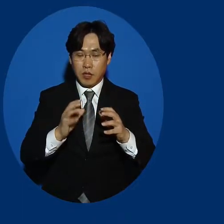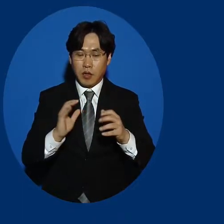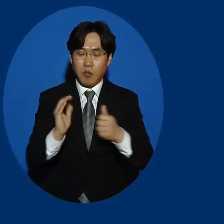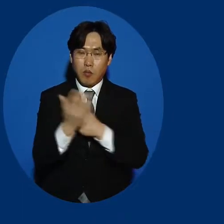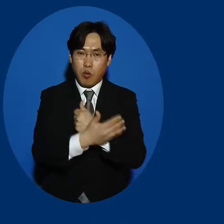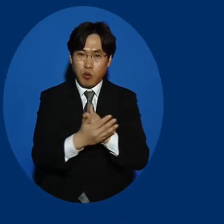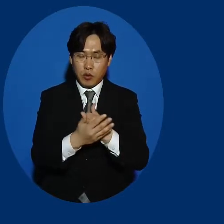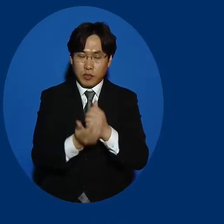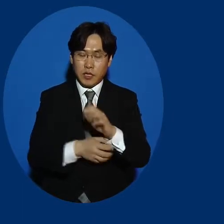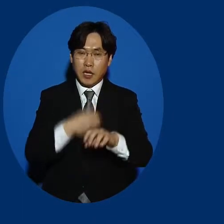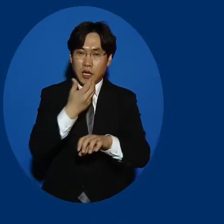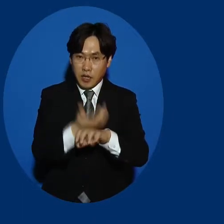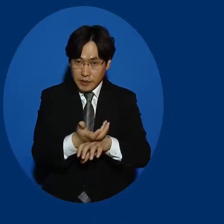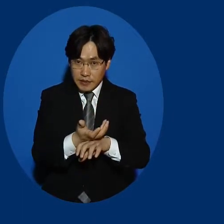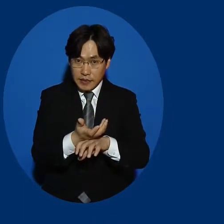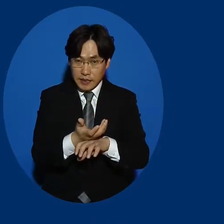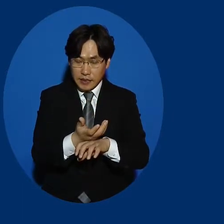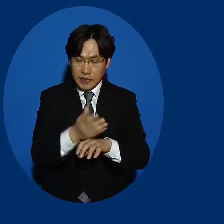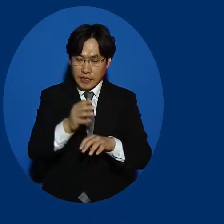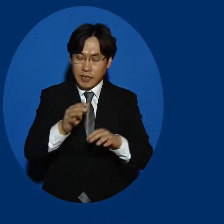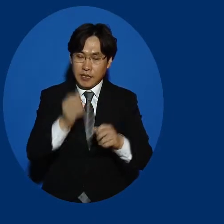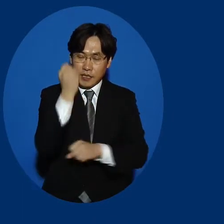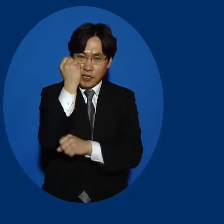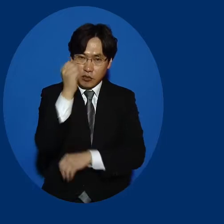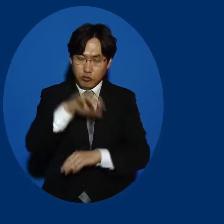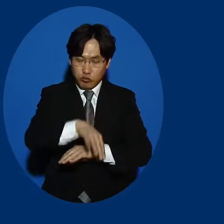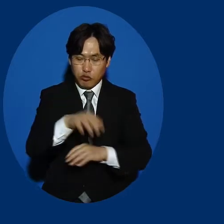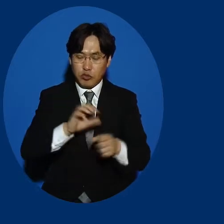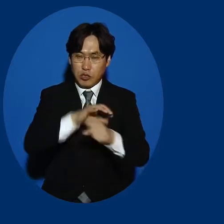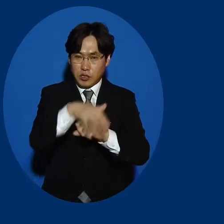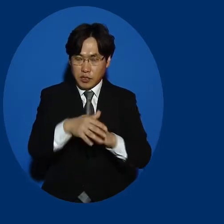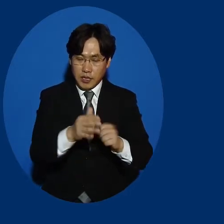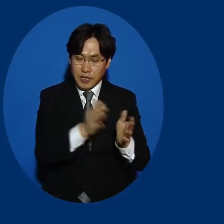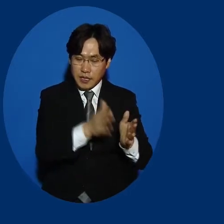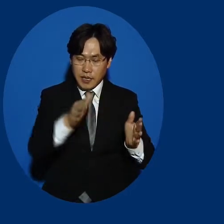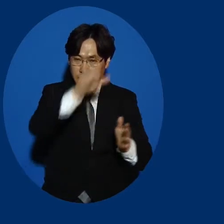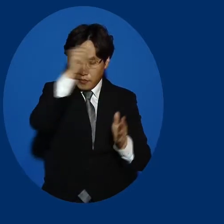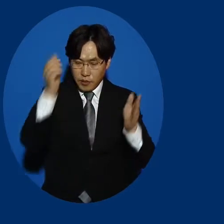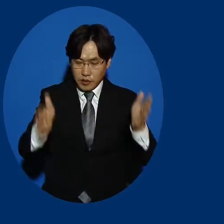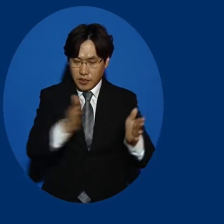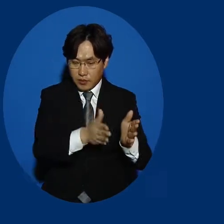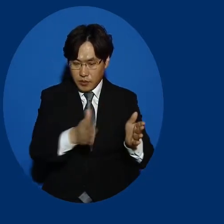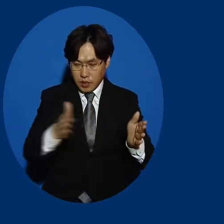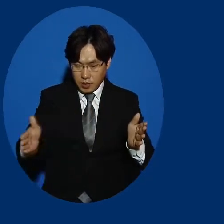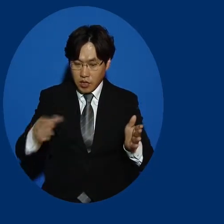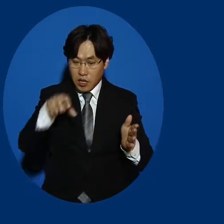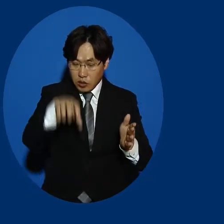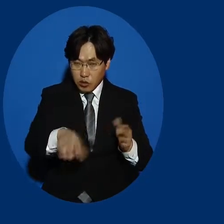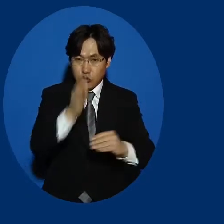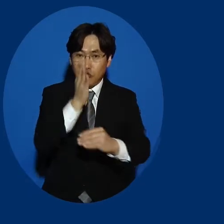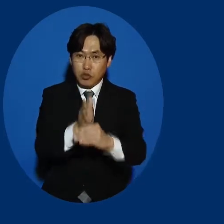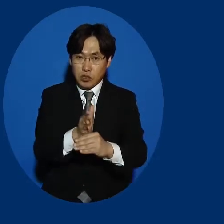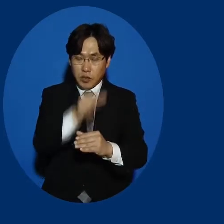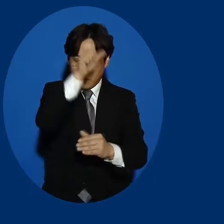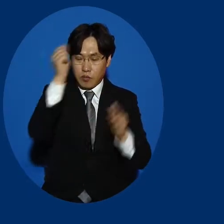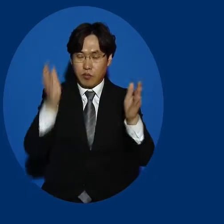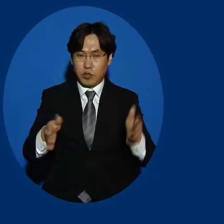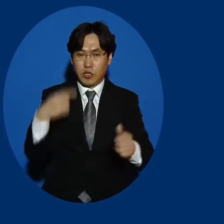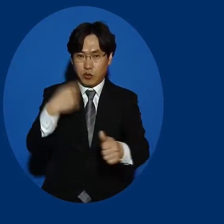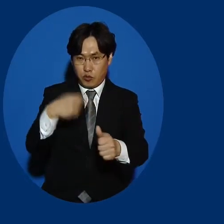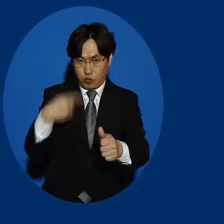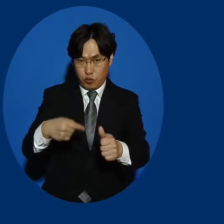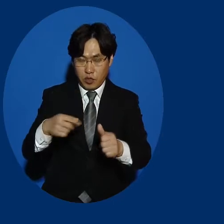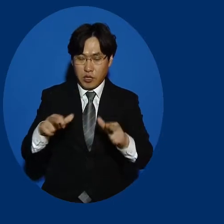포용적 혁신 성장의 발판을 전 생애에 걸친 평생 학습에 두겠다는 것입니다.